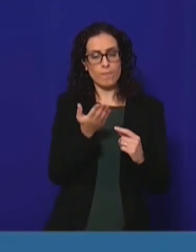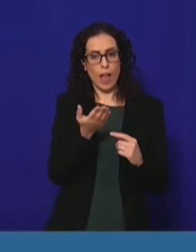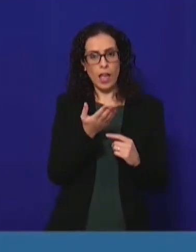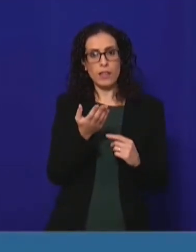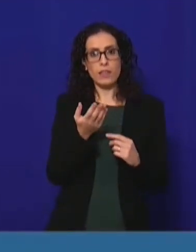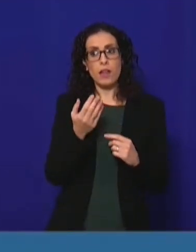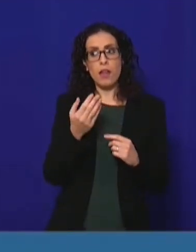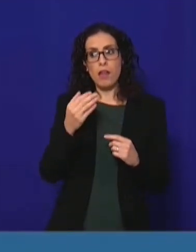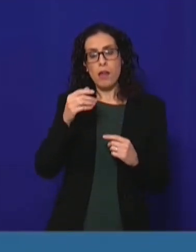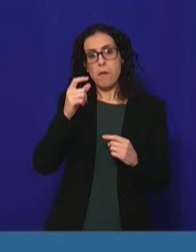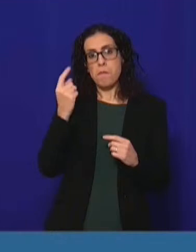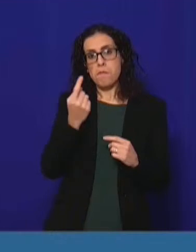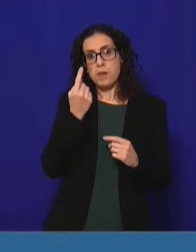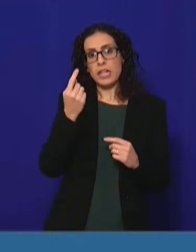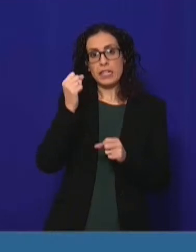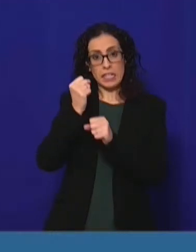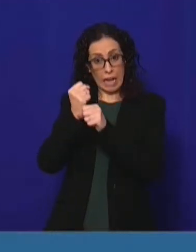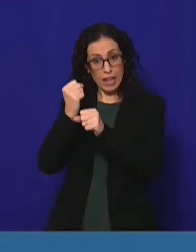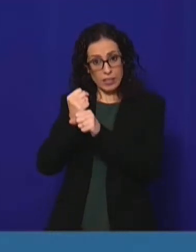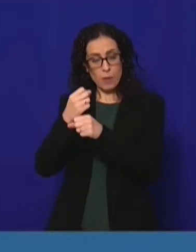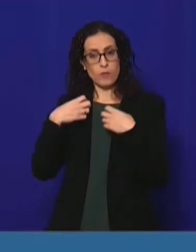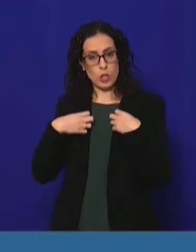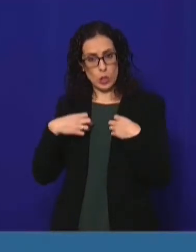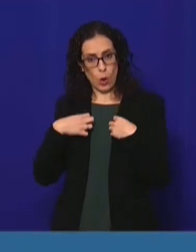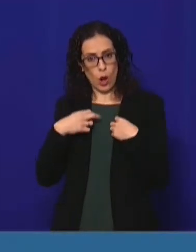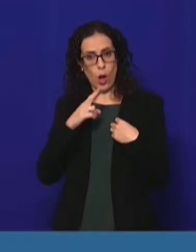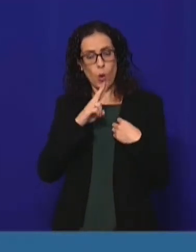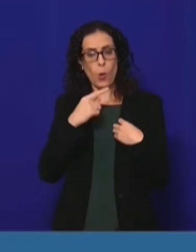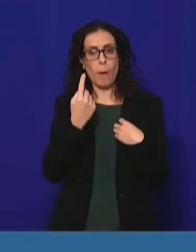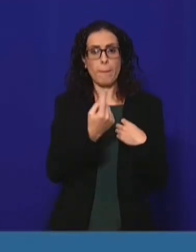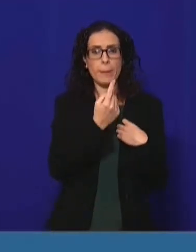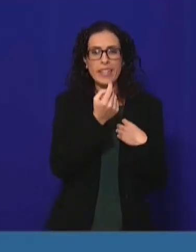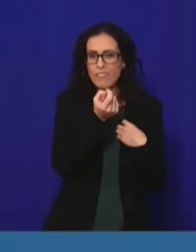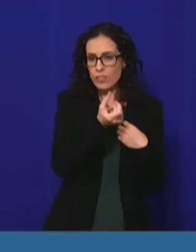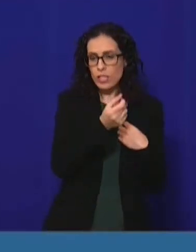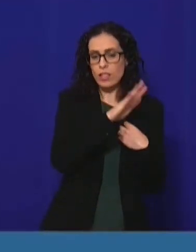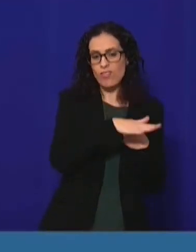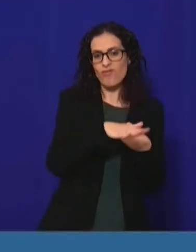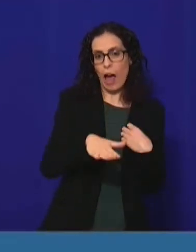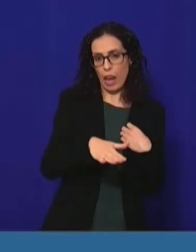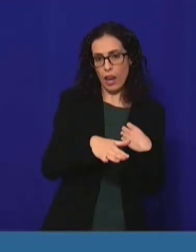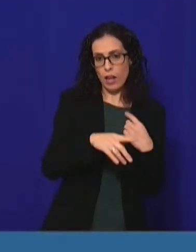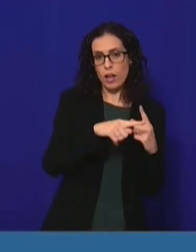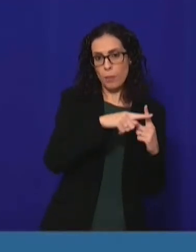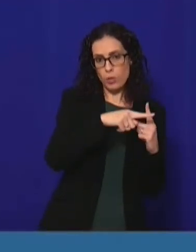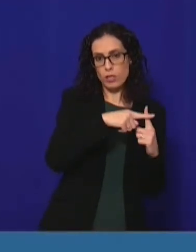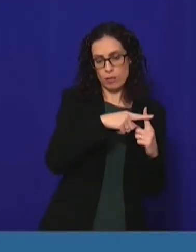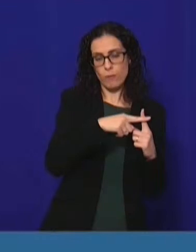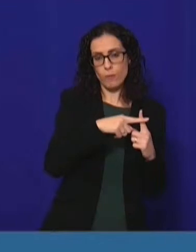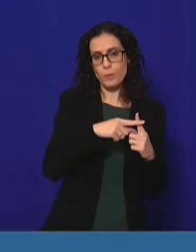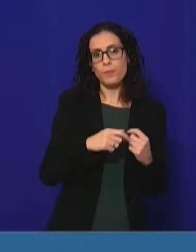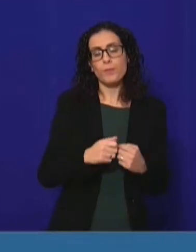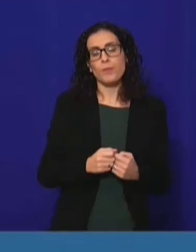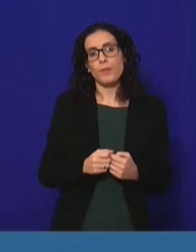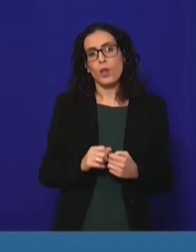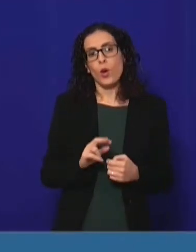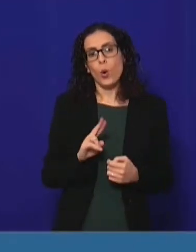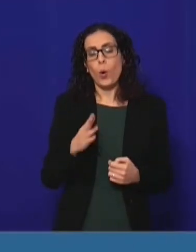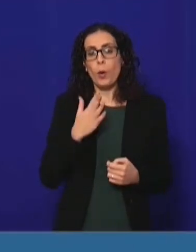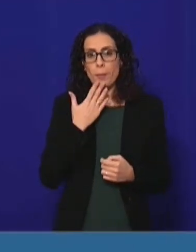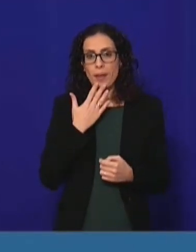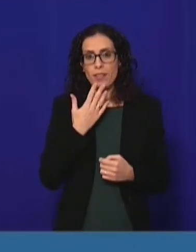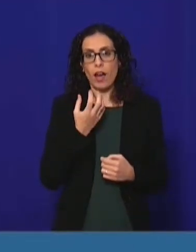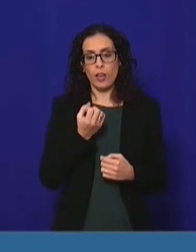staff li jaħdmu fl-iskejjel li kienu pożittivi. U anka kellna xi ftit tfal li wkoll kienu pożittivi. U aħna meta jkollna xi